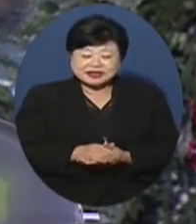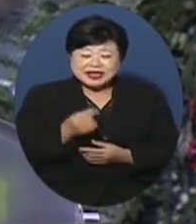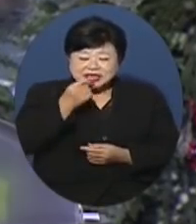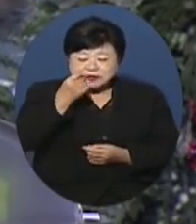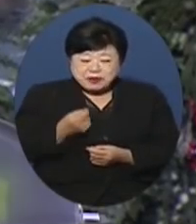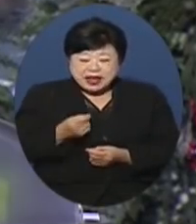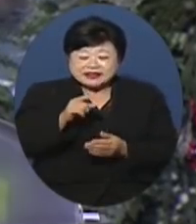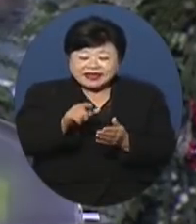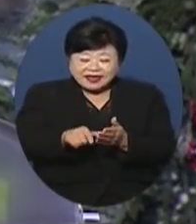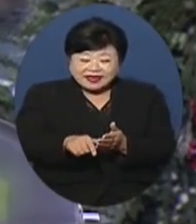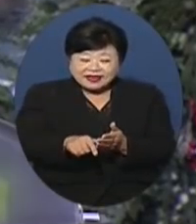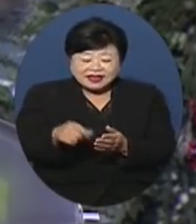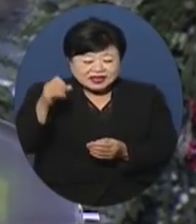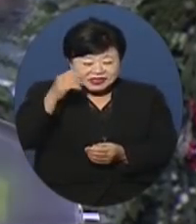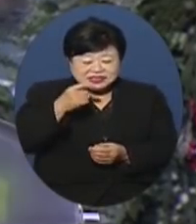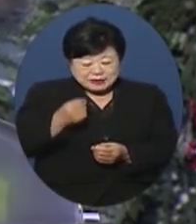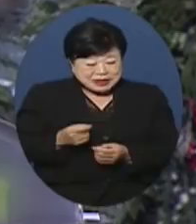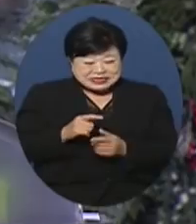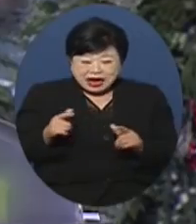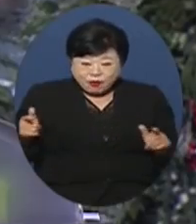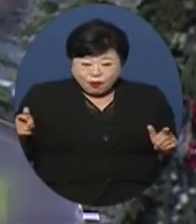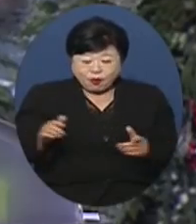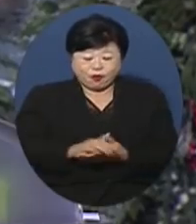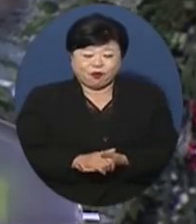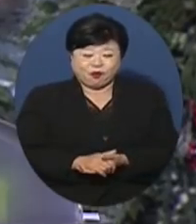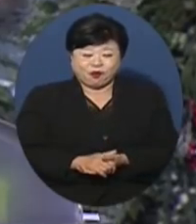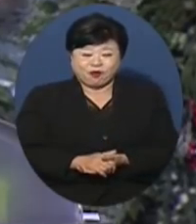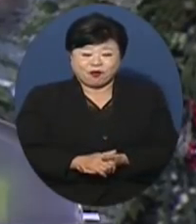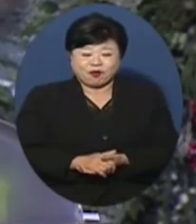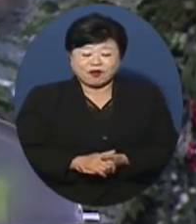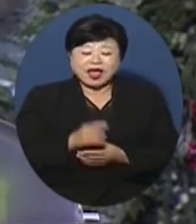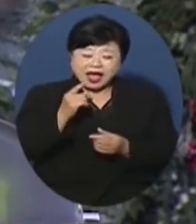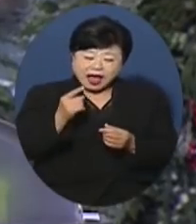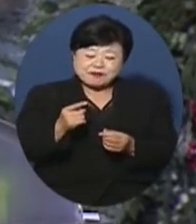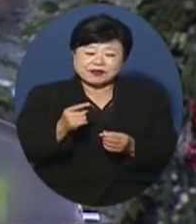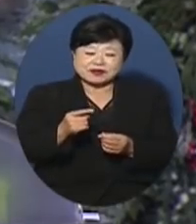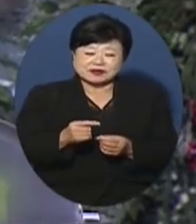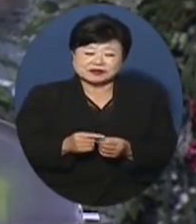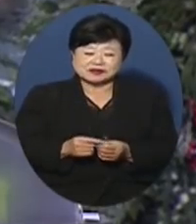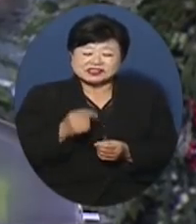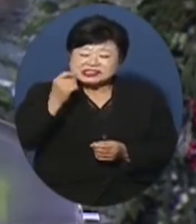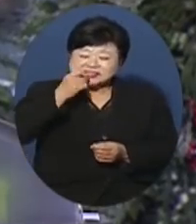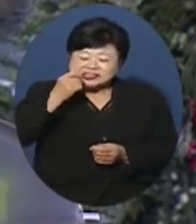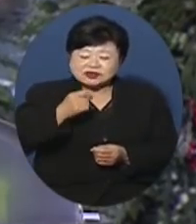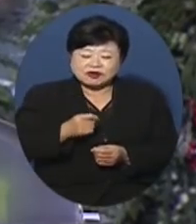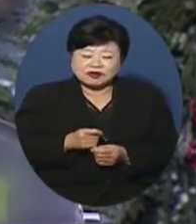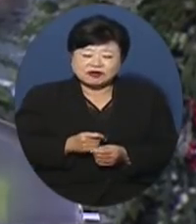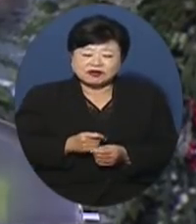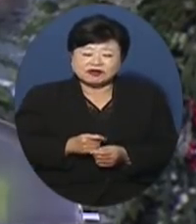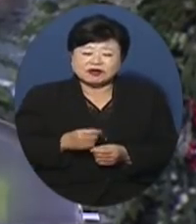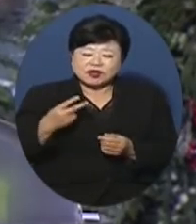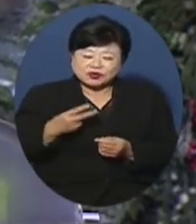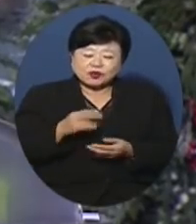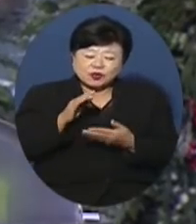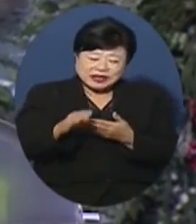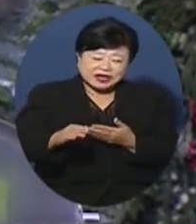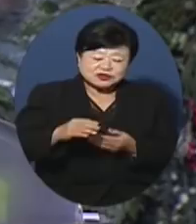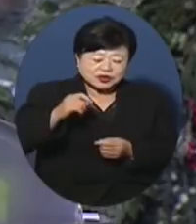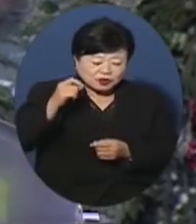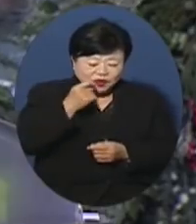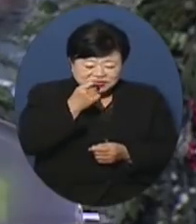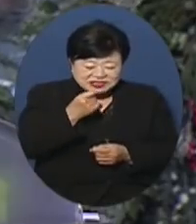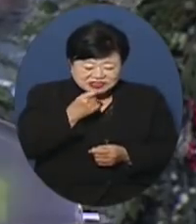뽑을 때 그냥 뽑지 않았습니다. 한번 흔들고 좀 있다가 또